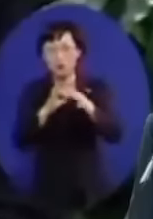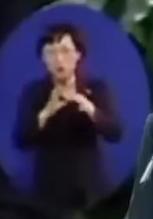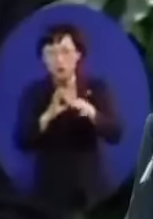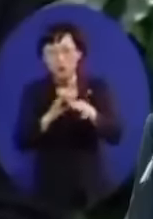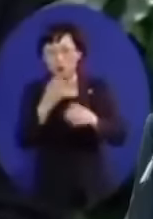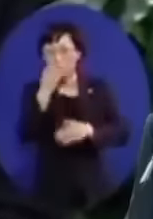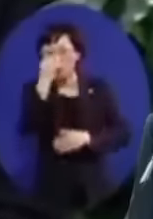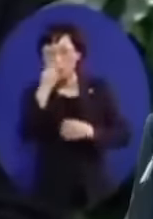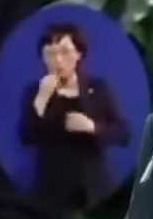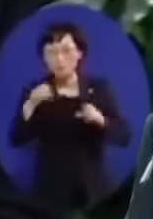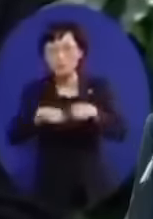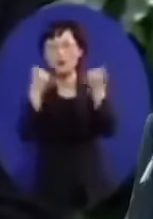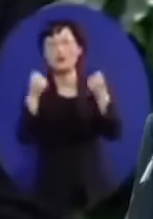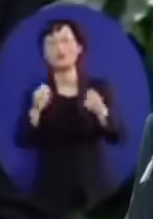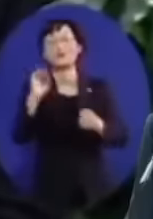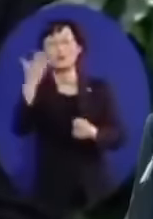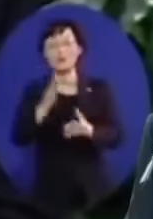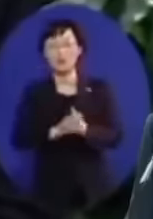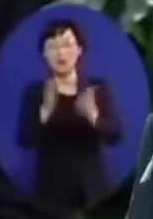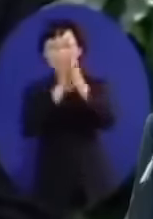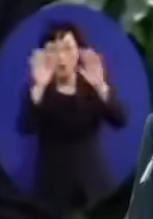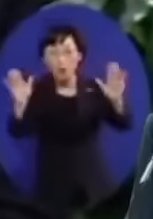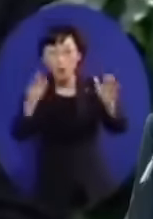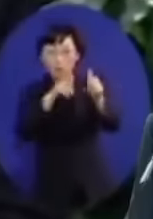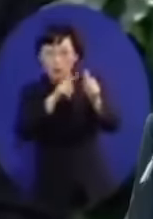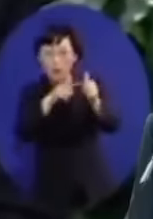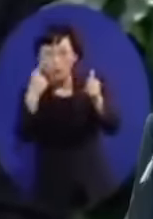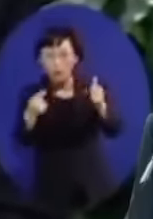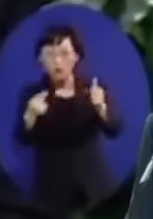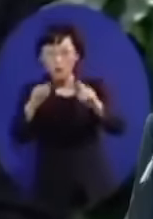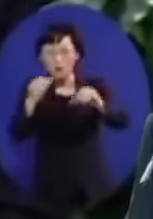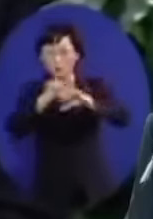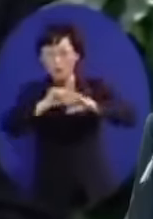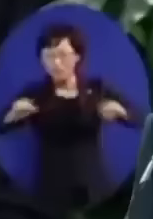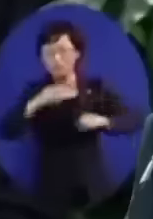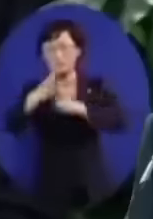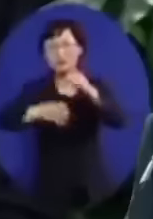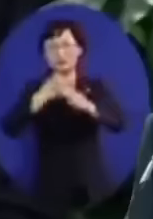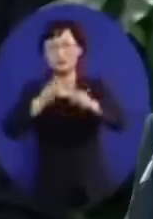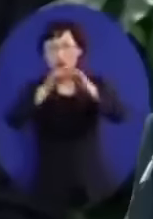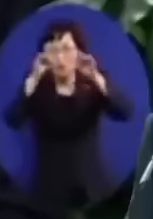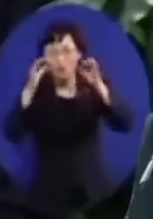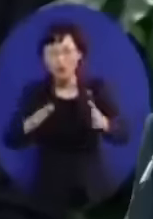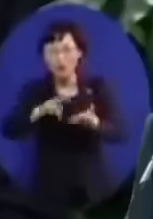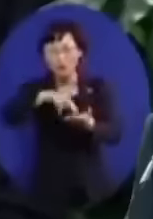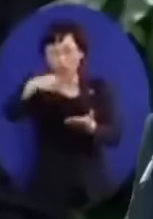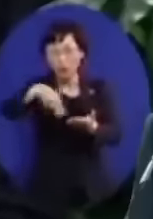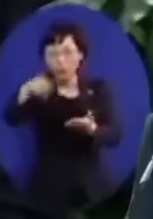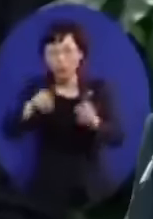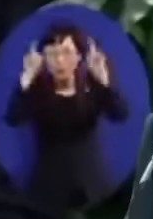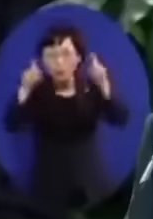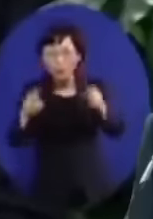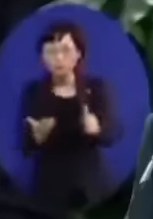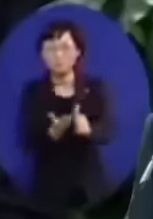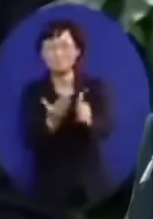것입니다. 모세도 광야에서 40년 동안 방황하며 목동으로서